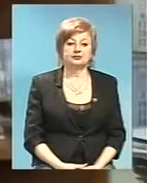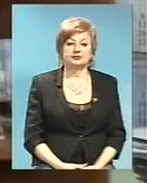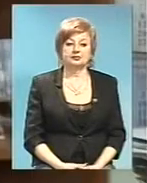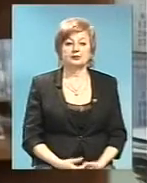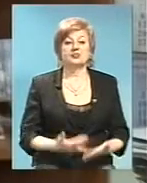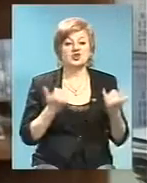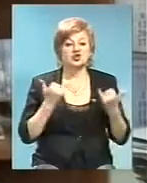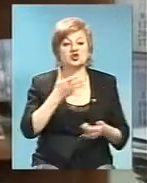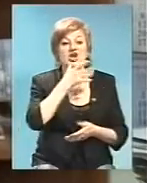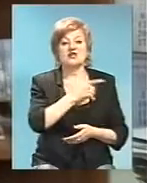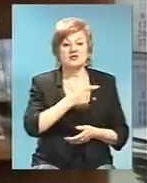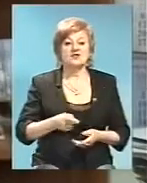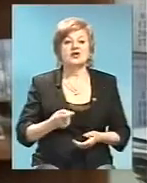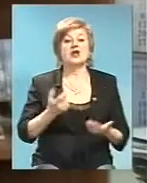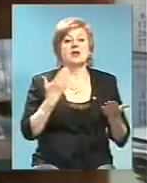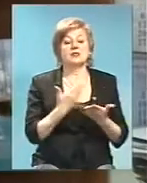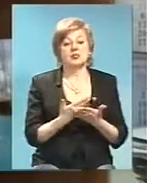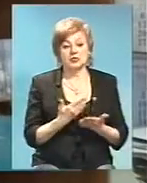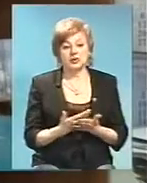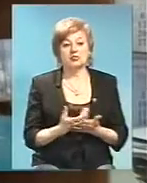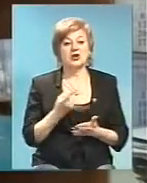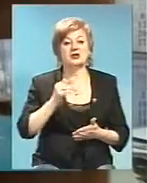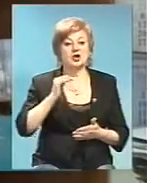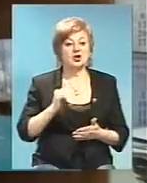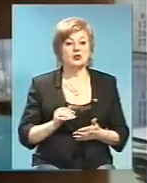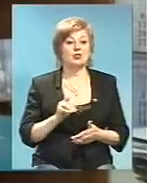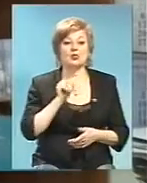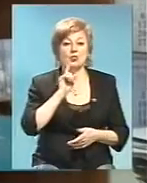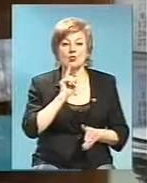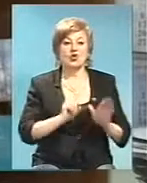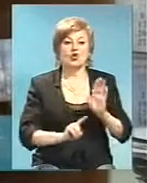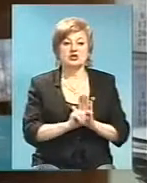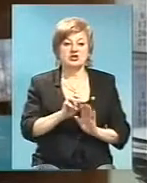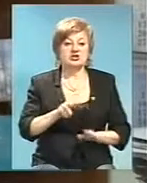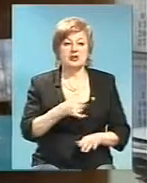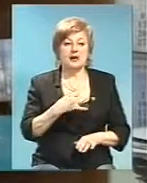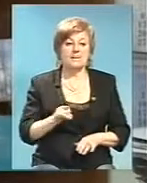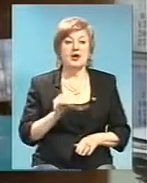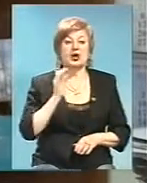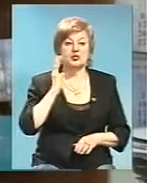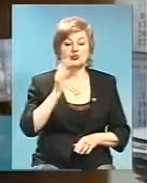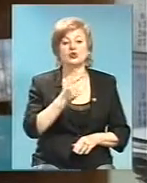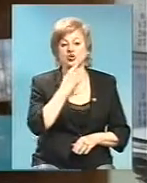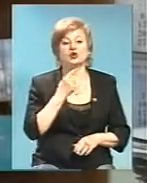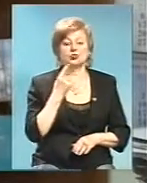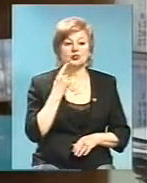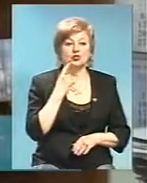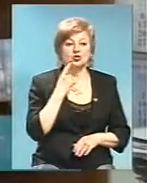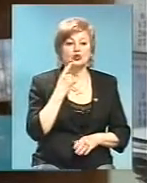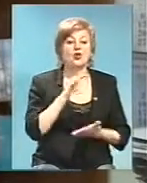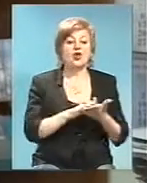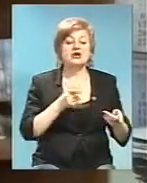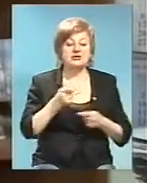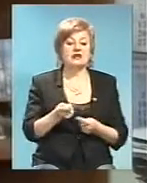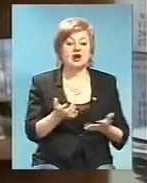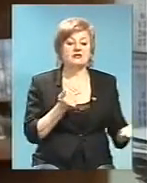На даний час подано вже 120 заяв, але ще не почався травень, ось буде ще багата кількість заяв,